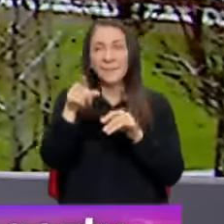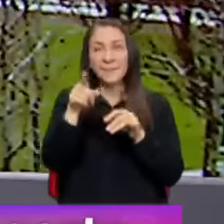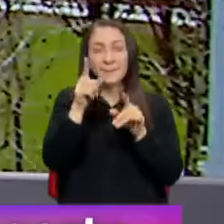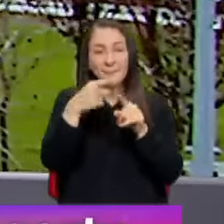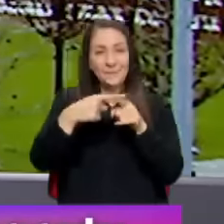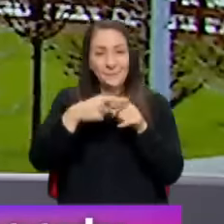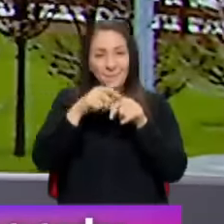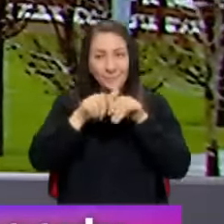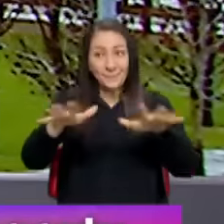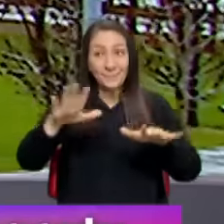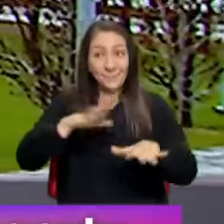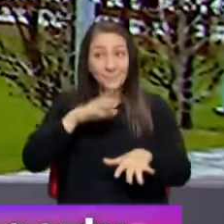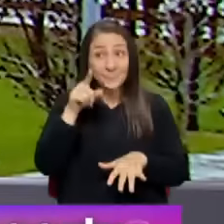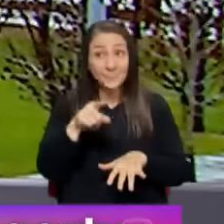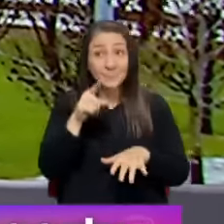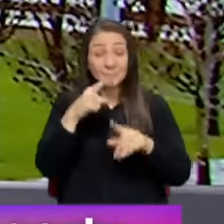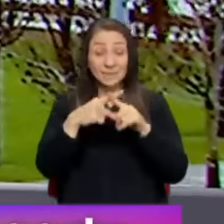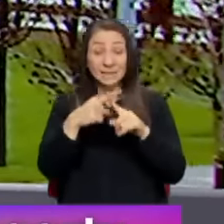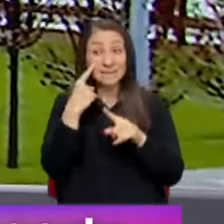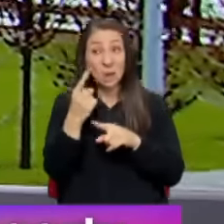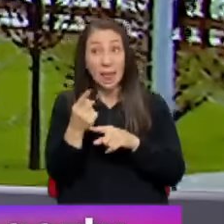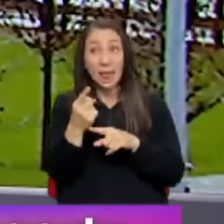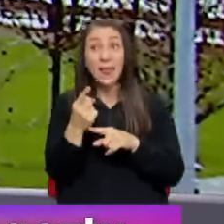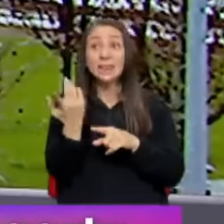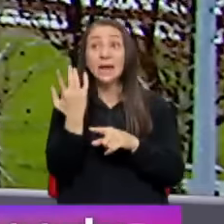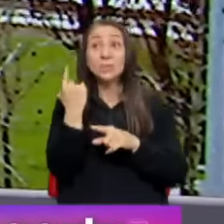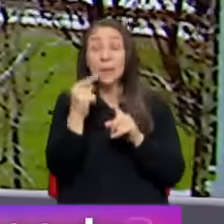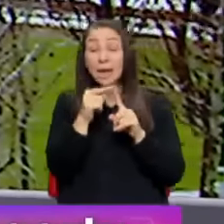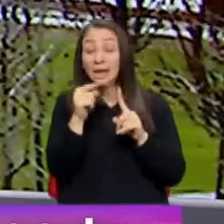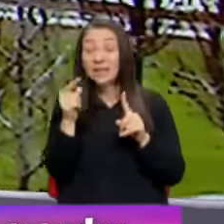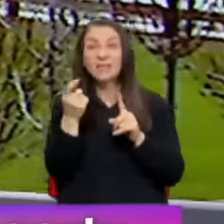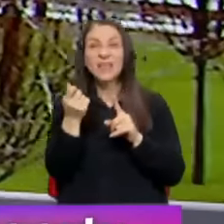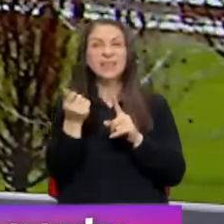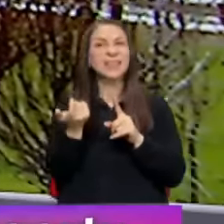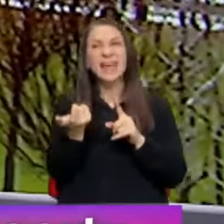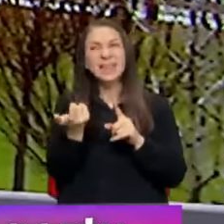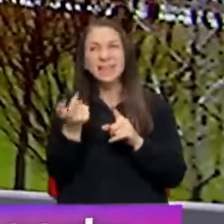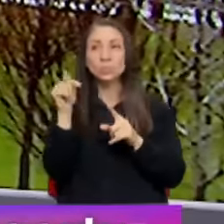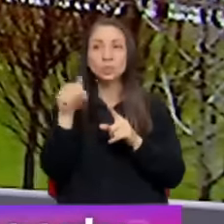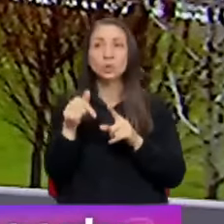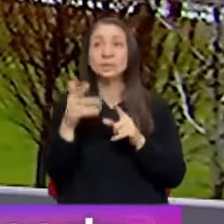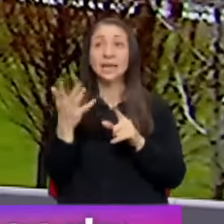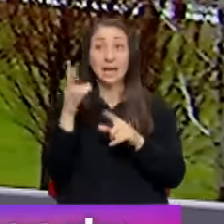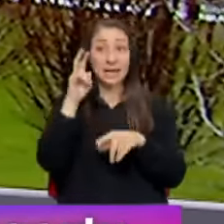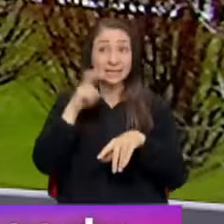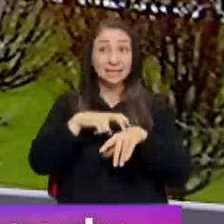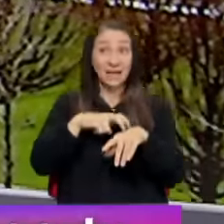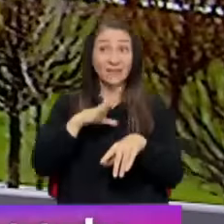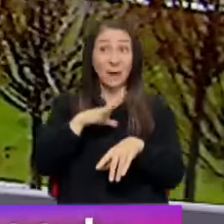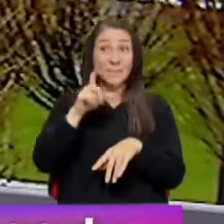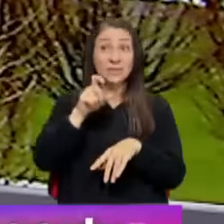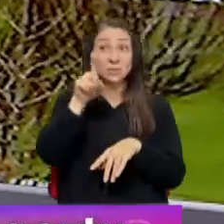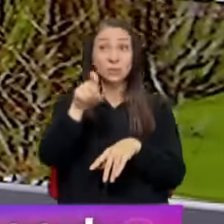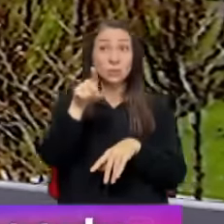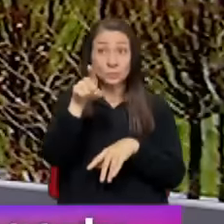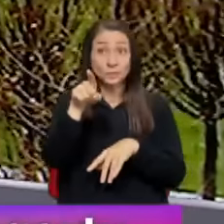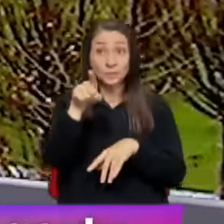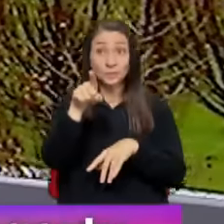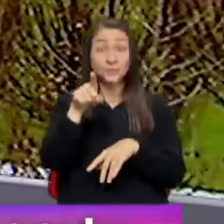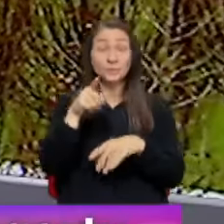bir paylaşımımız var. X hesabımızdan daha düne kadar fiyatlar neydi, bugün ne, hatırlayan var mı diye sorduk